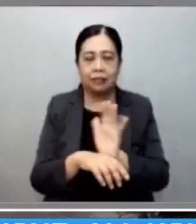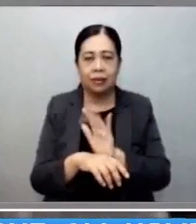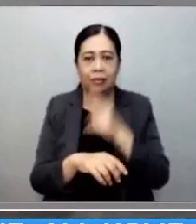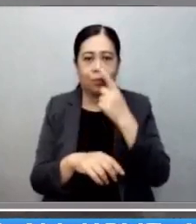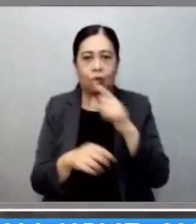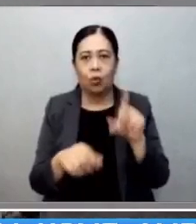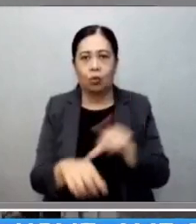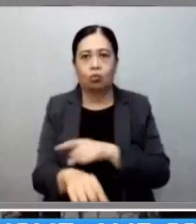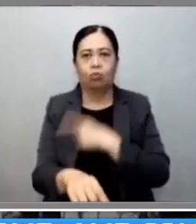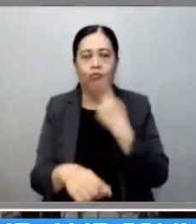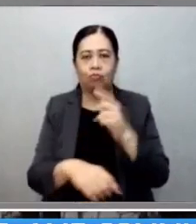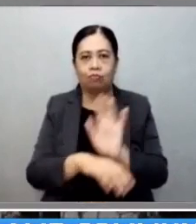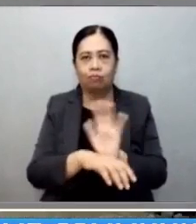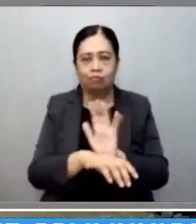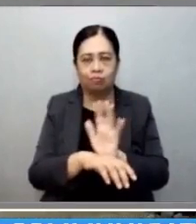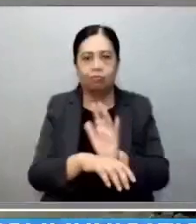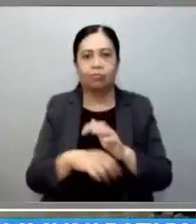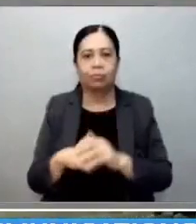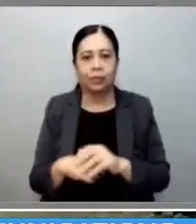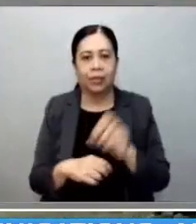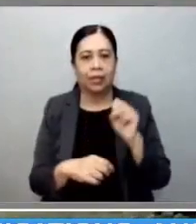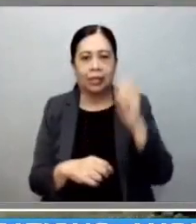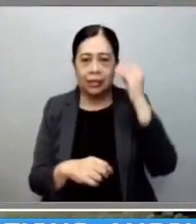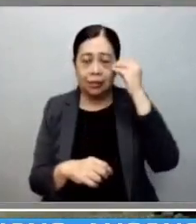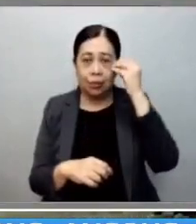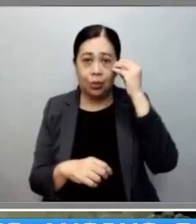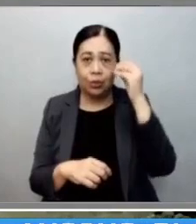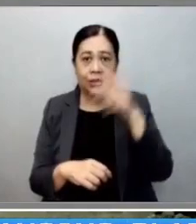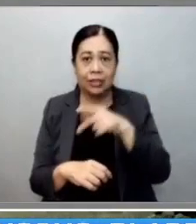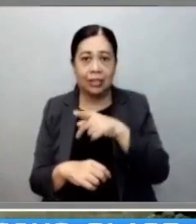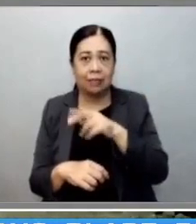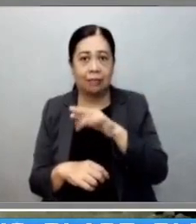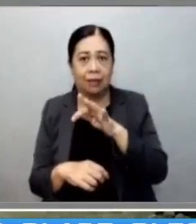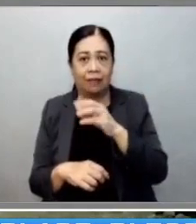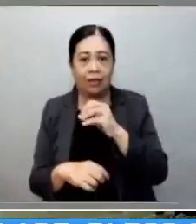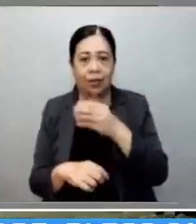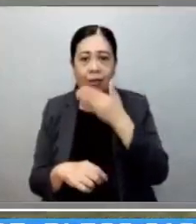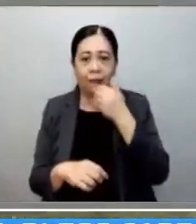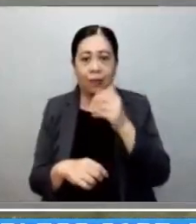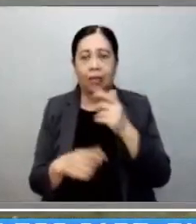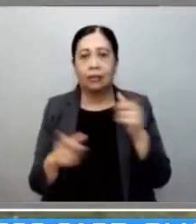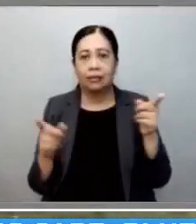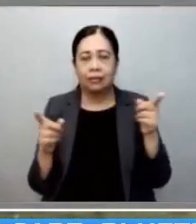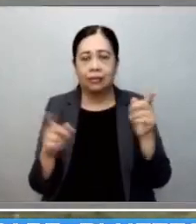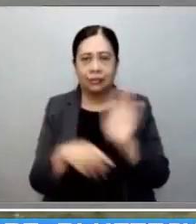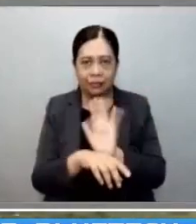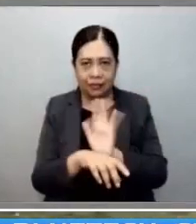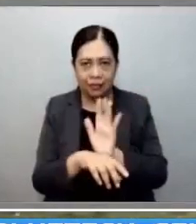category, habang ang Sibuyas ni Perfecto ang Best Film para sa Short Film.